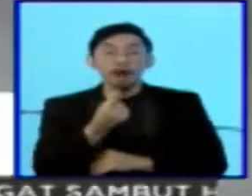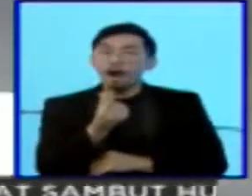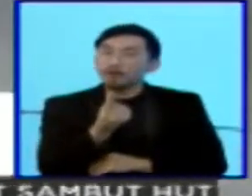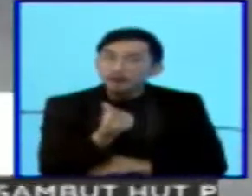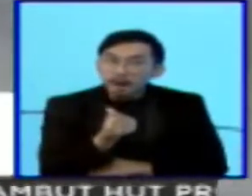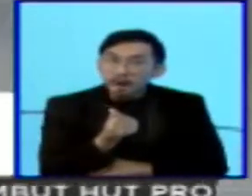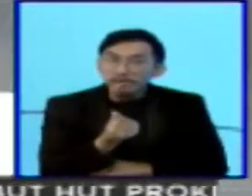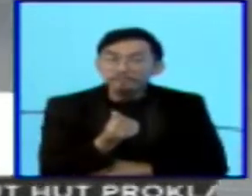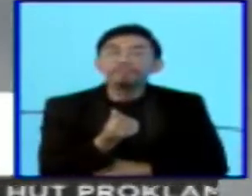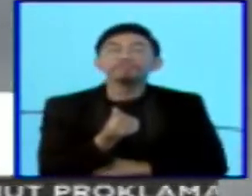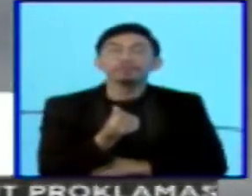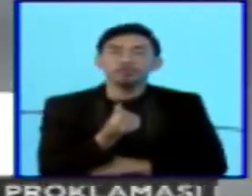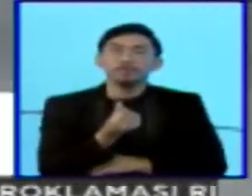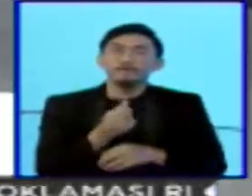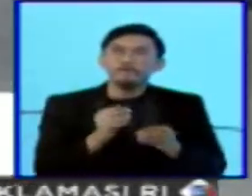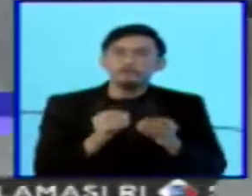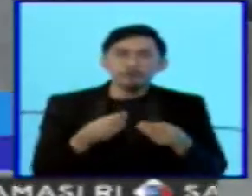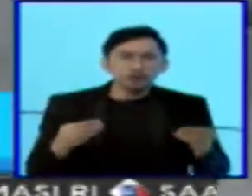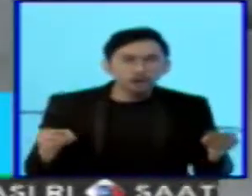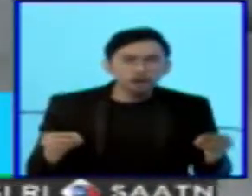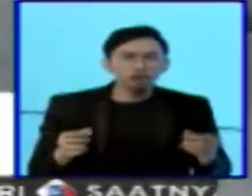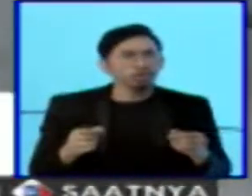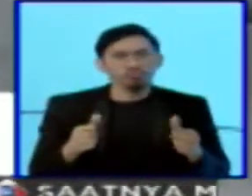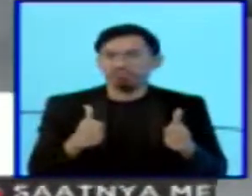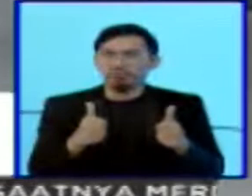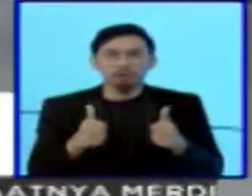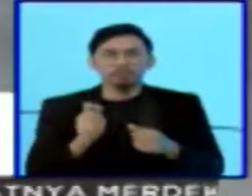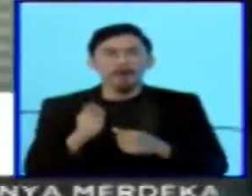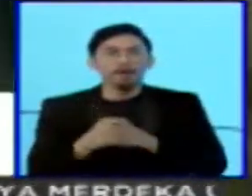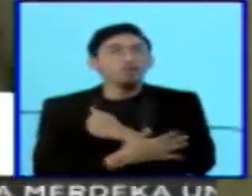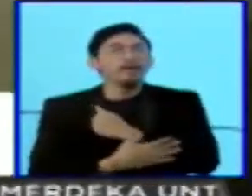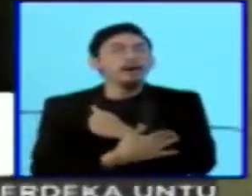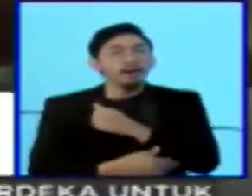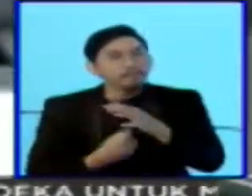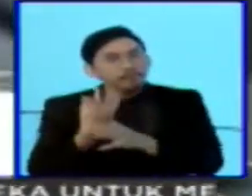cukup dianggap mumpuni untuk negara-negara yang berkembang maupun negara-negara.